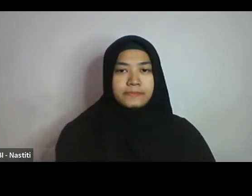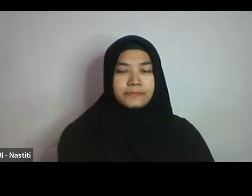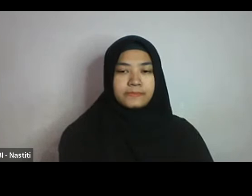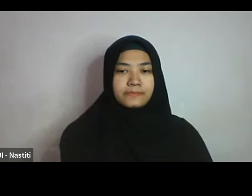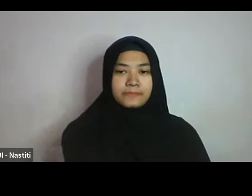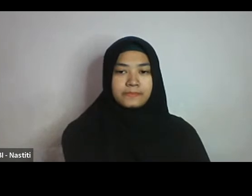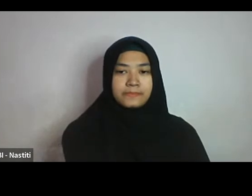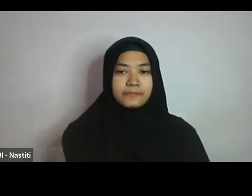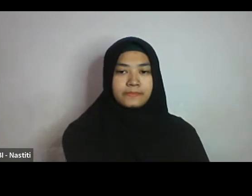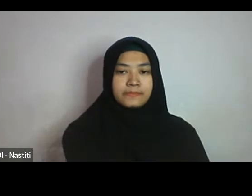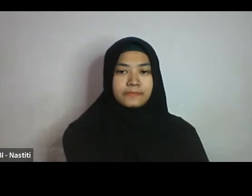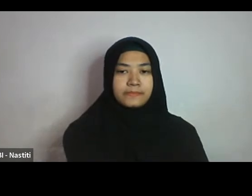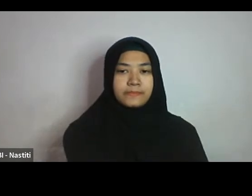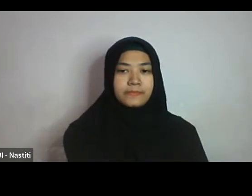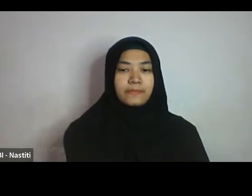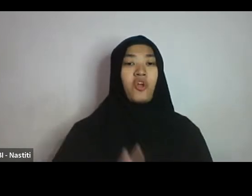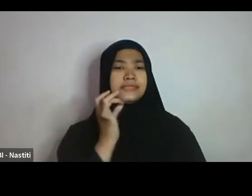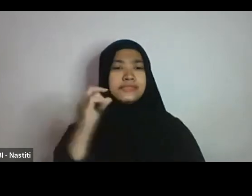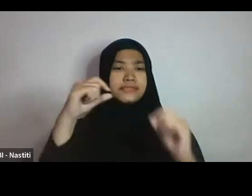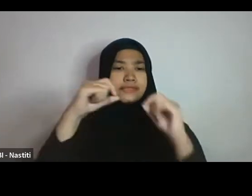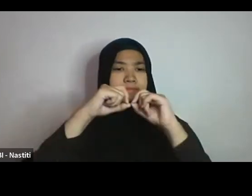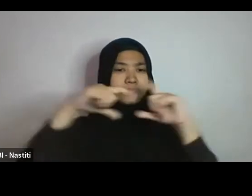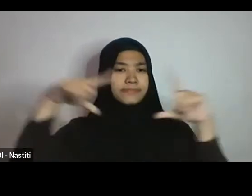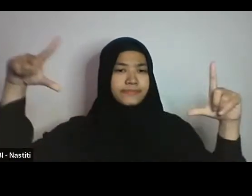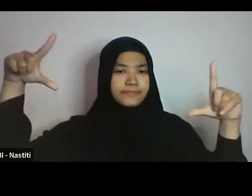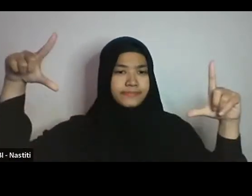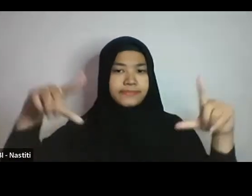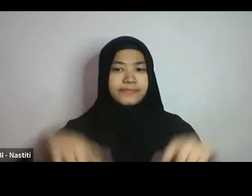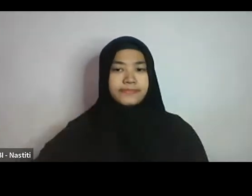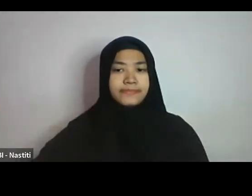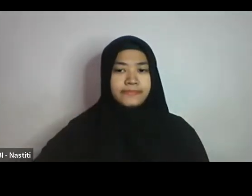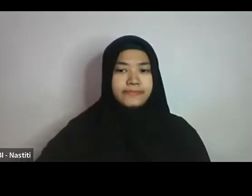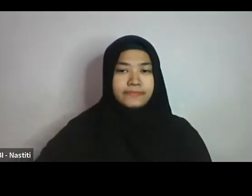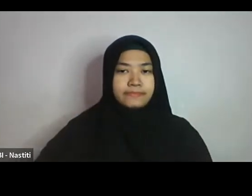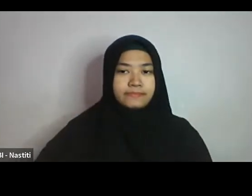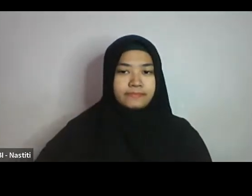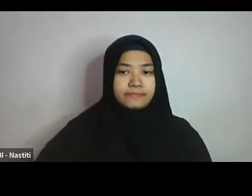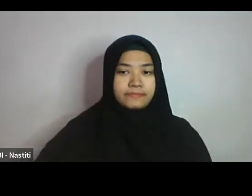Saya izin share screen ya. Silakan Mbak Yeni. Ya.